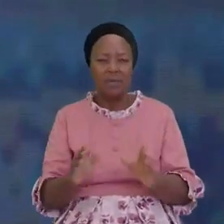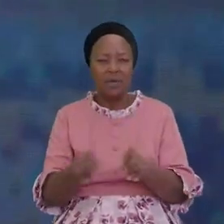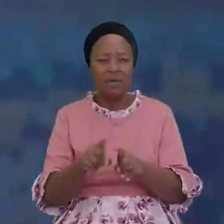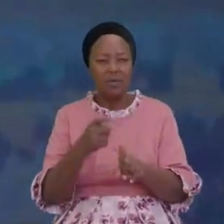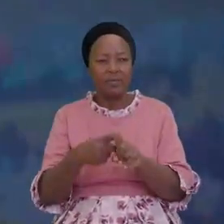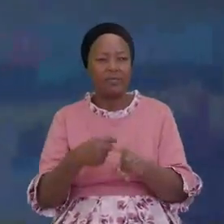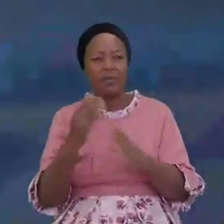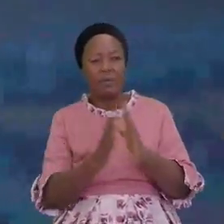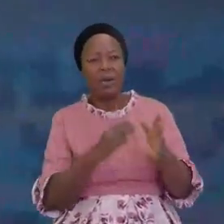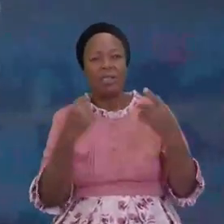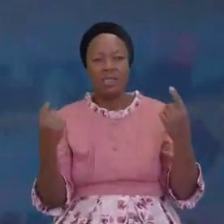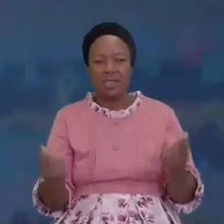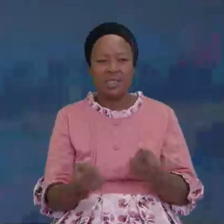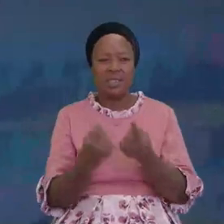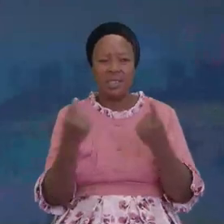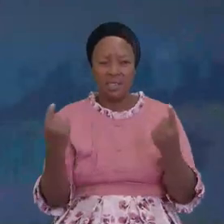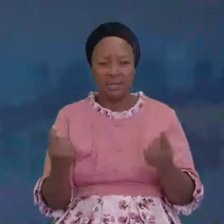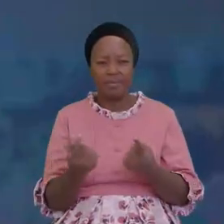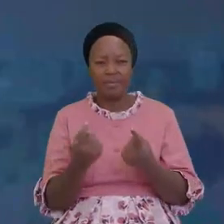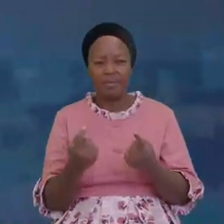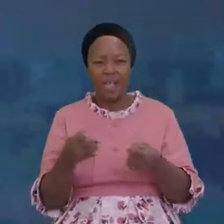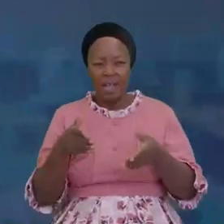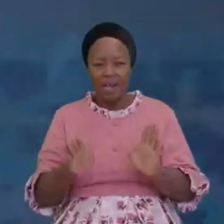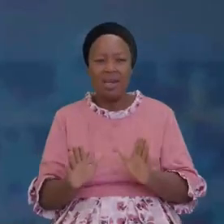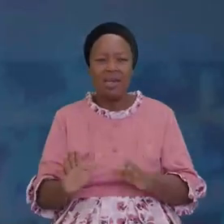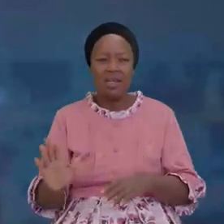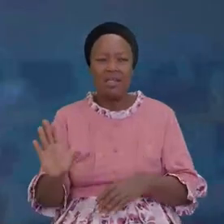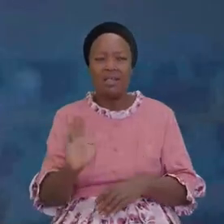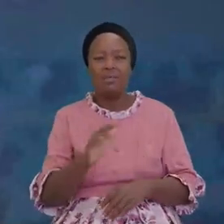Préserve aussi ton serviteur des péchés présomptueux.